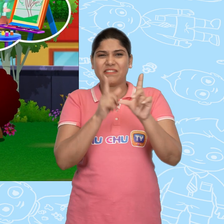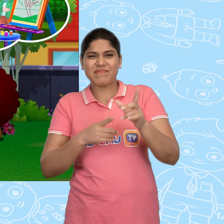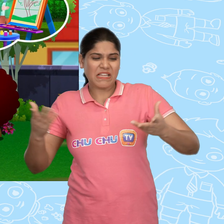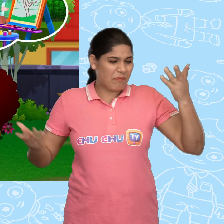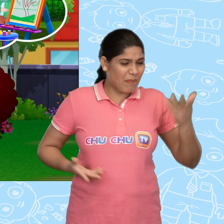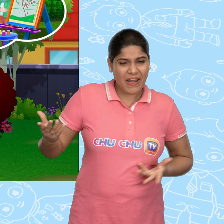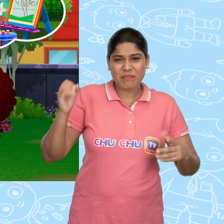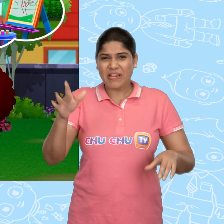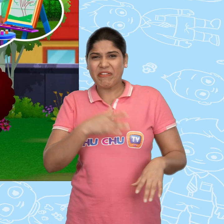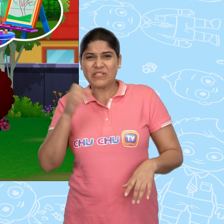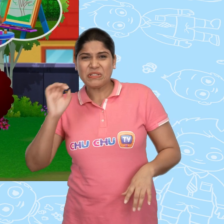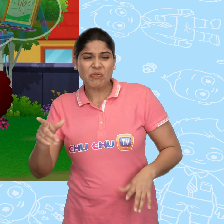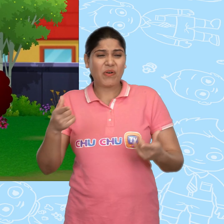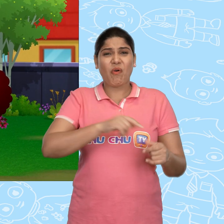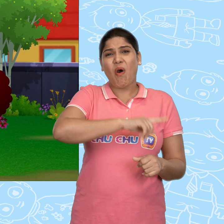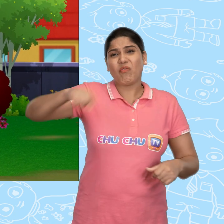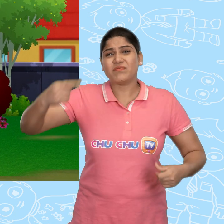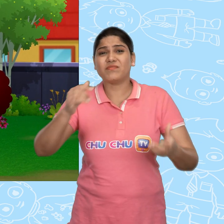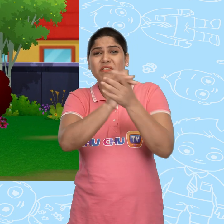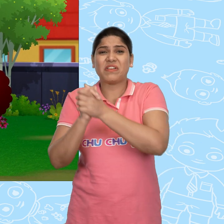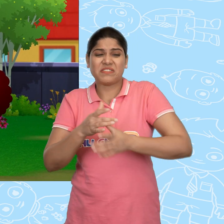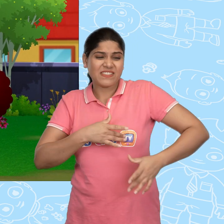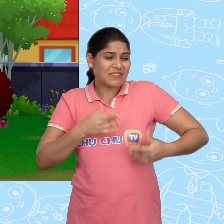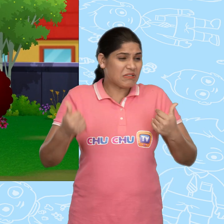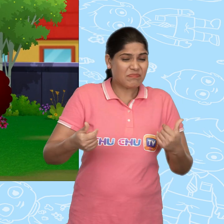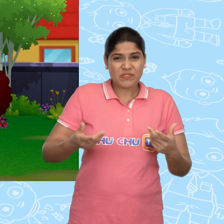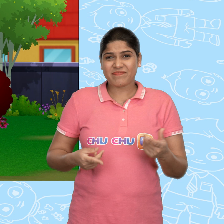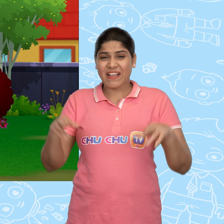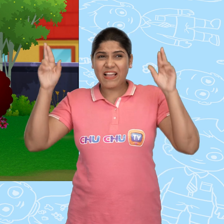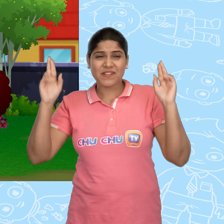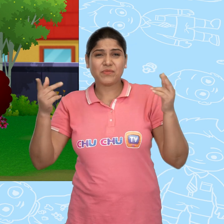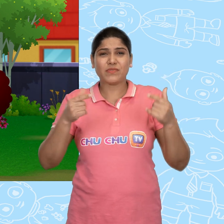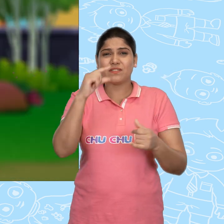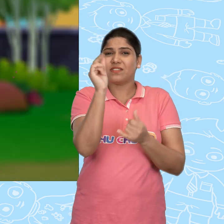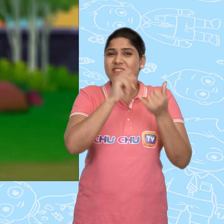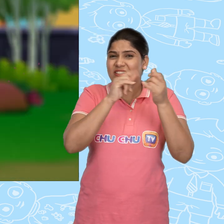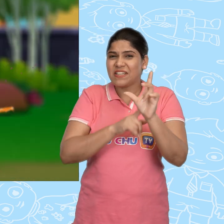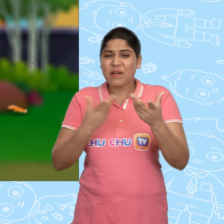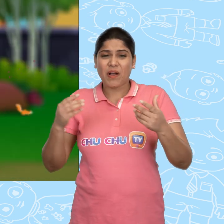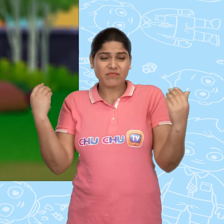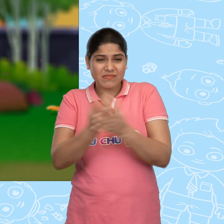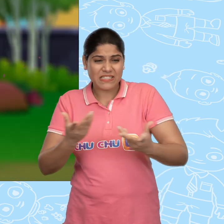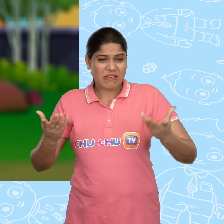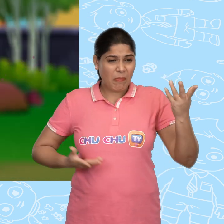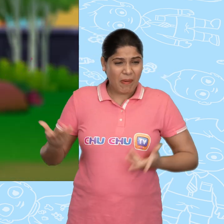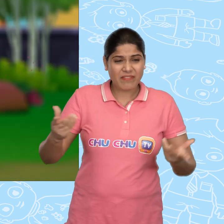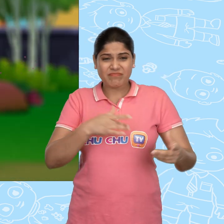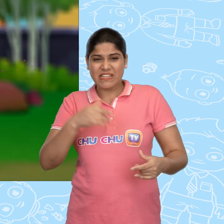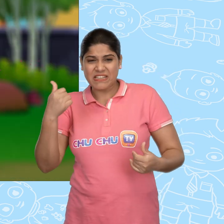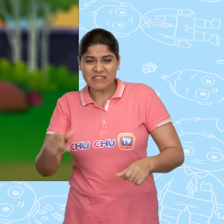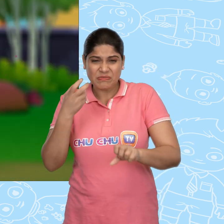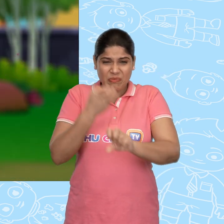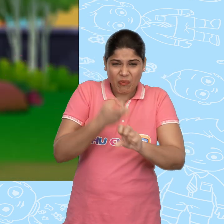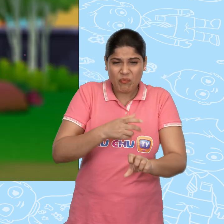कसली की रूखी बातों से उसके दोस्तों को हमेशा बहुत बुरा लगता था। काश कसली हमसे इतने रूखेपन